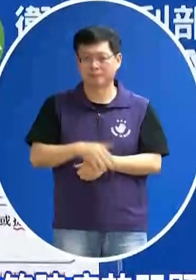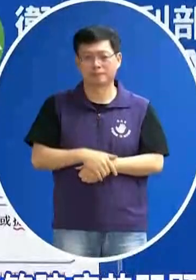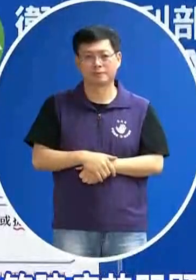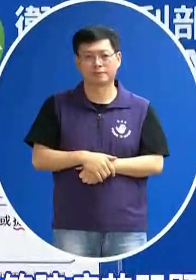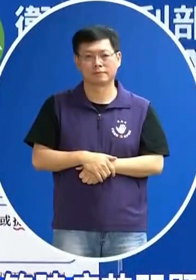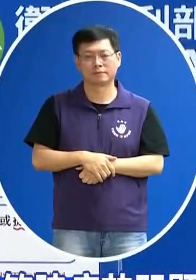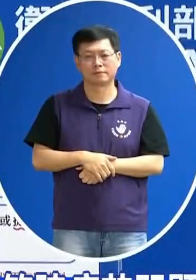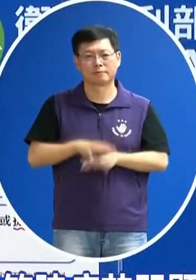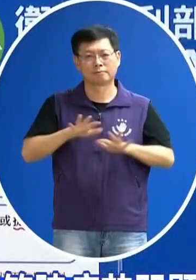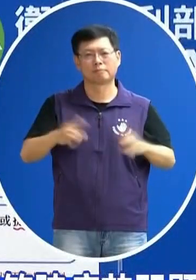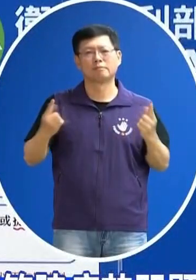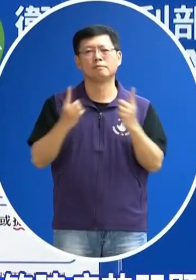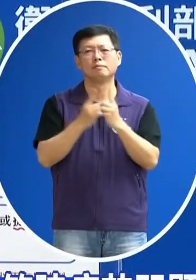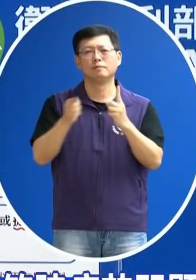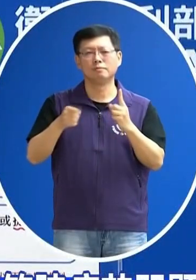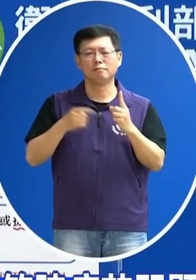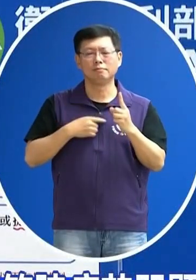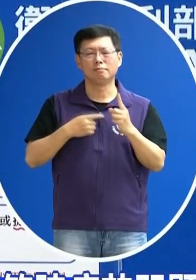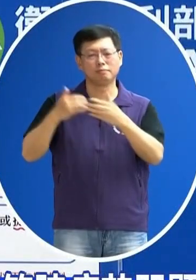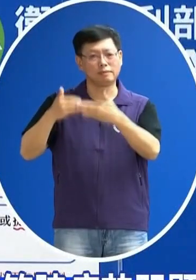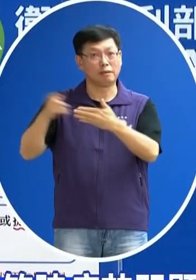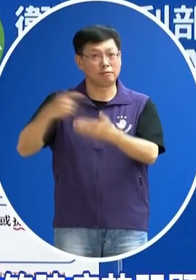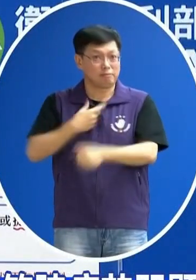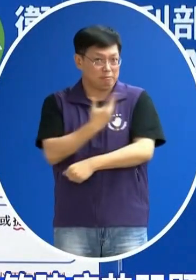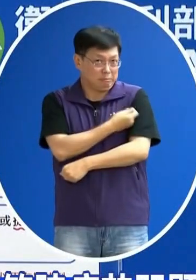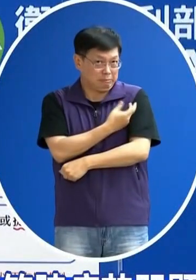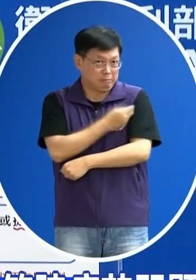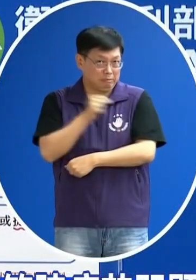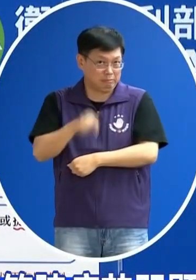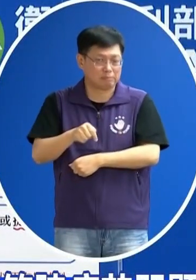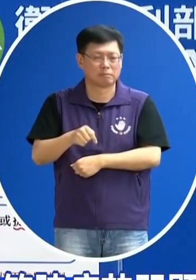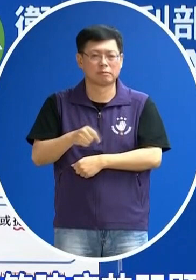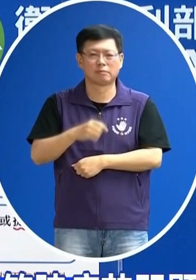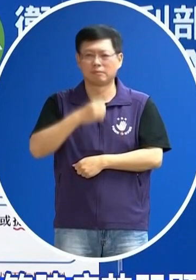会。对于中国的疫苗我相信我们国人